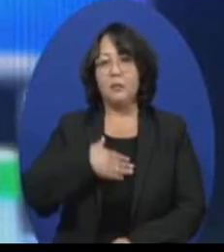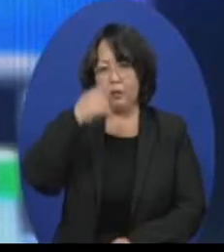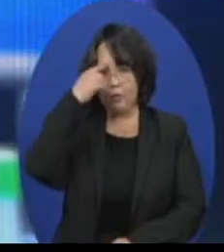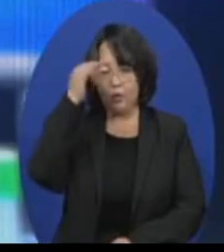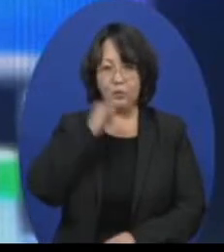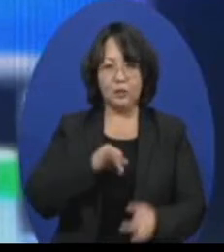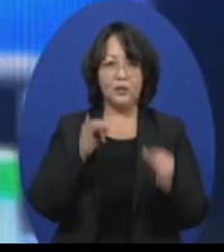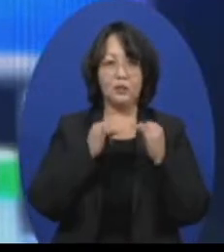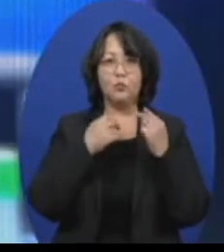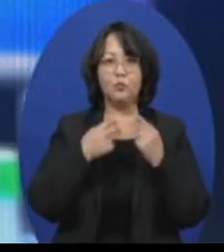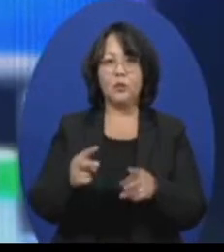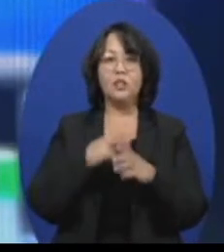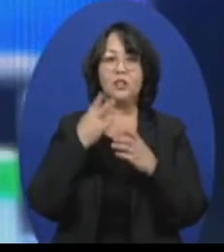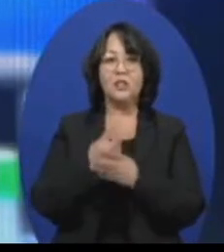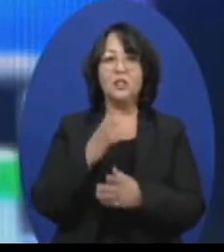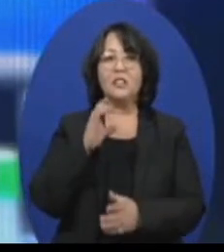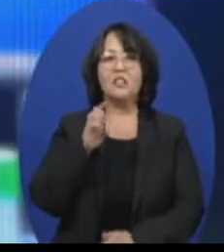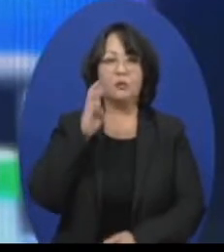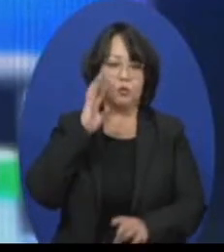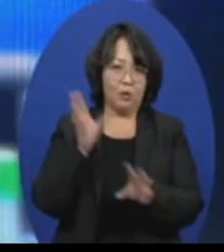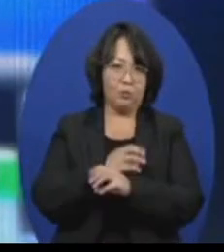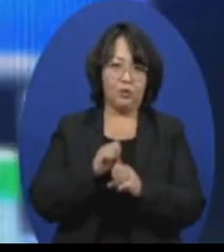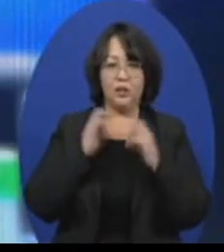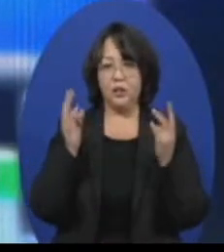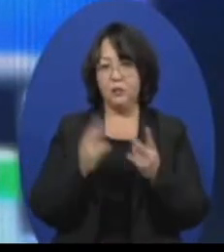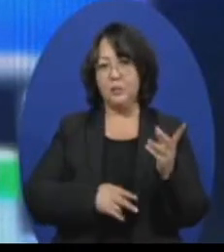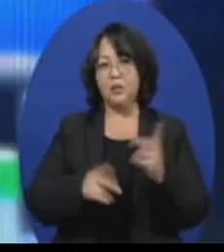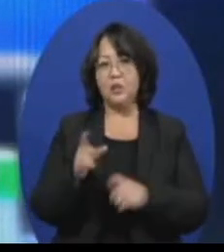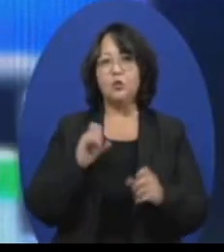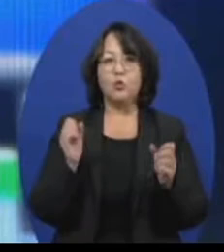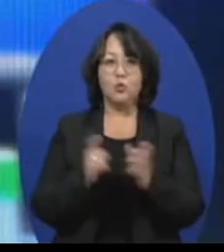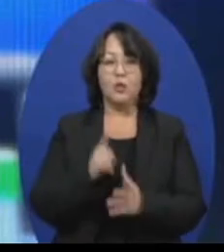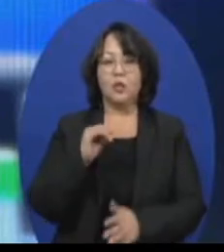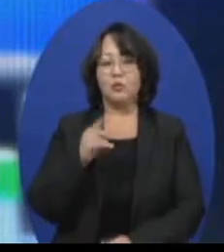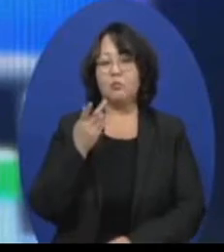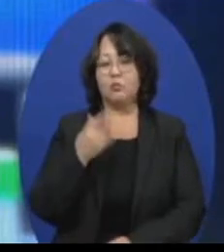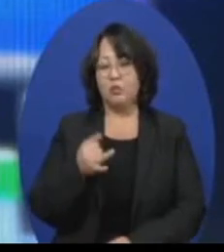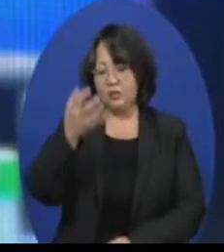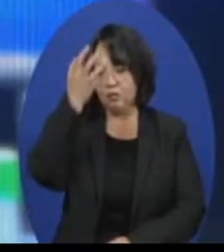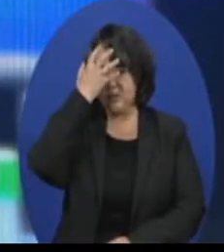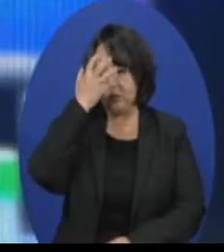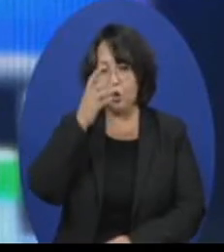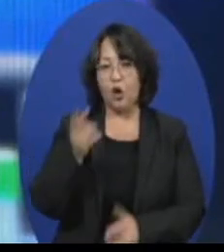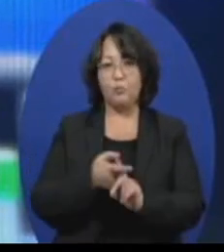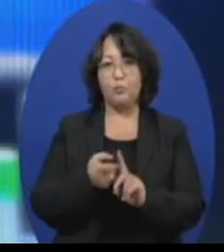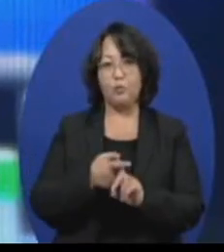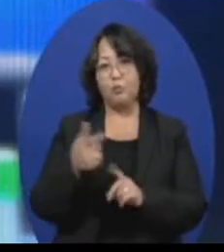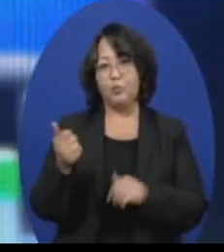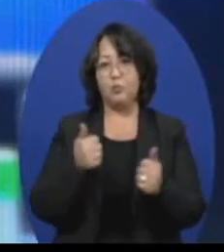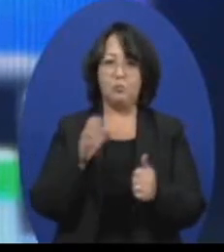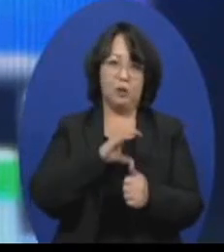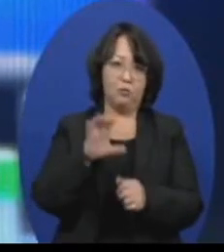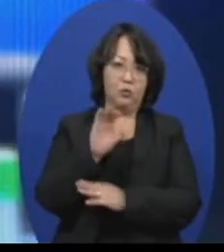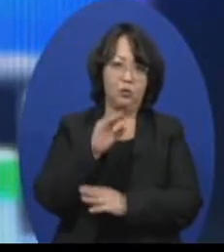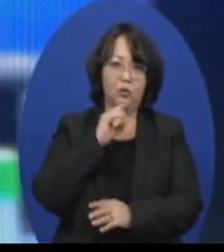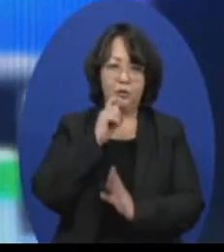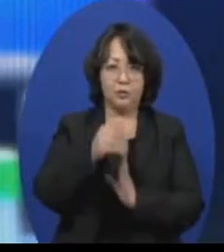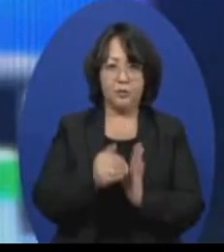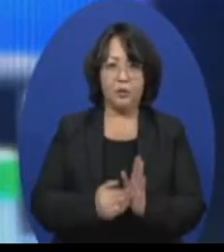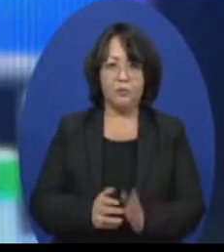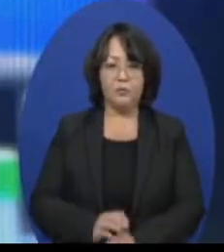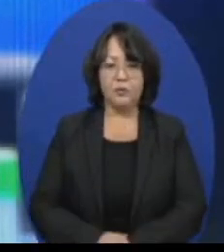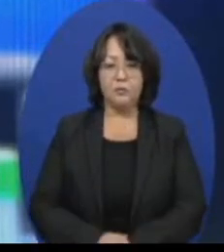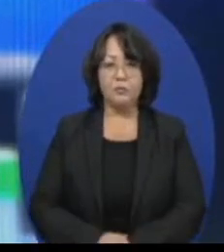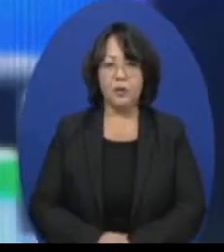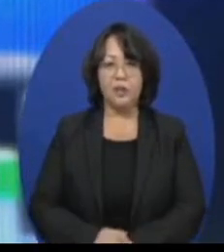Манай улс цахим үйлчилгээний нэгдсэн системийг нэвтрүүлснээр нийгэм эдийн засгийн олон талын ач холбогдолтой гэдэг. Засгийн газар болоод холбогдох бусад байгууллагын төлөөллөлүүд